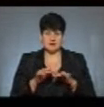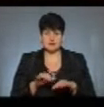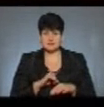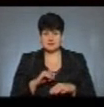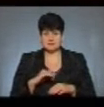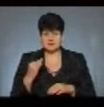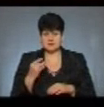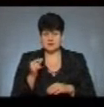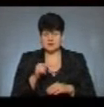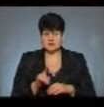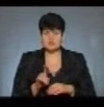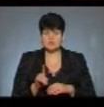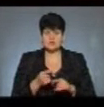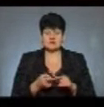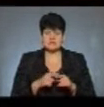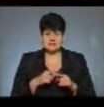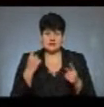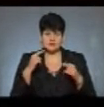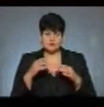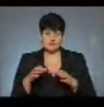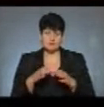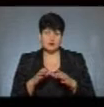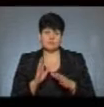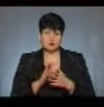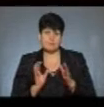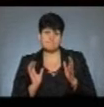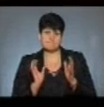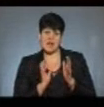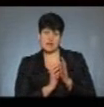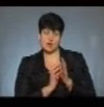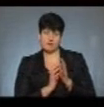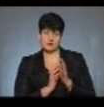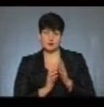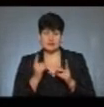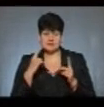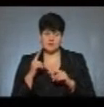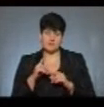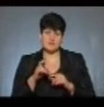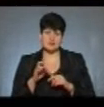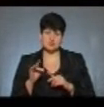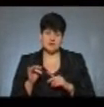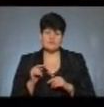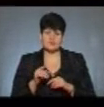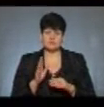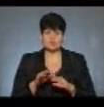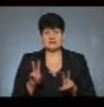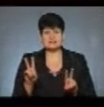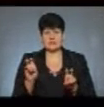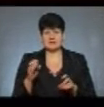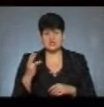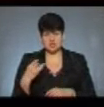цікавіше те, що цей казковий автомобіль буде брендовано власне в таких казкових персонажах. Він буде